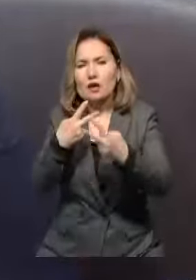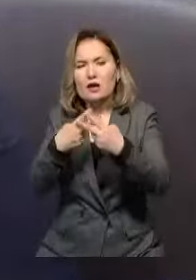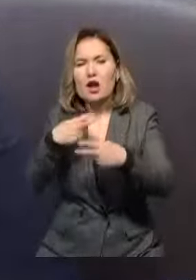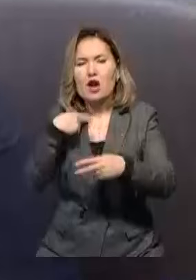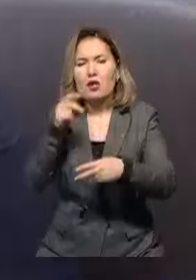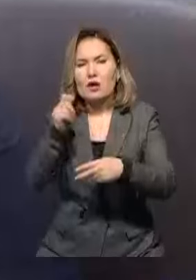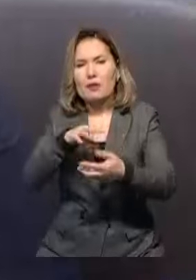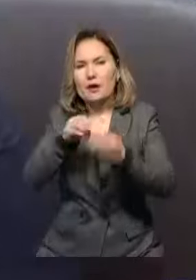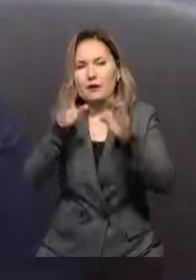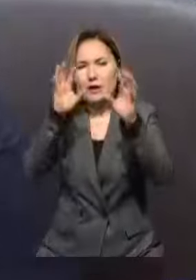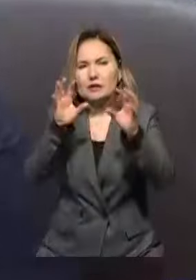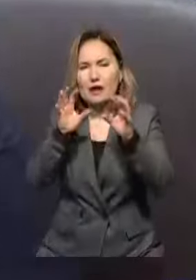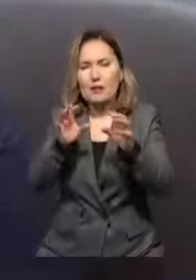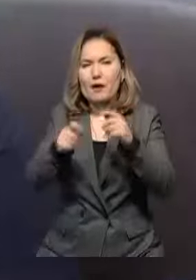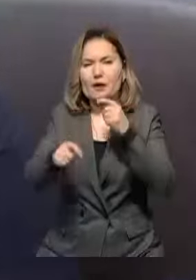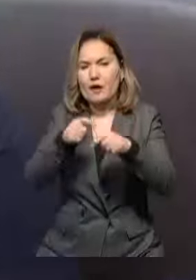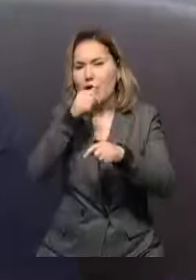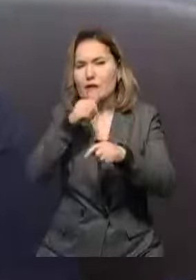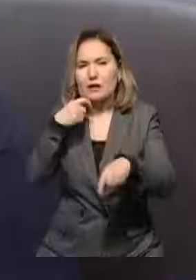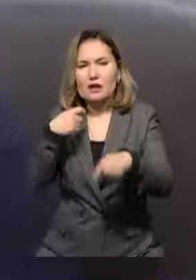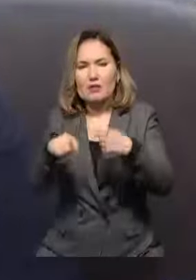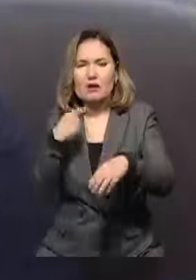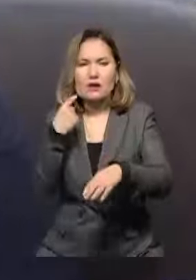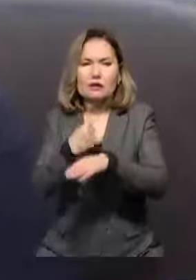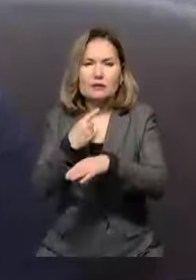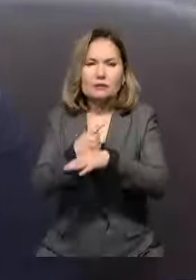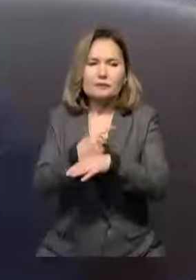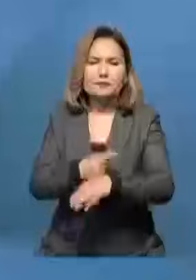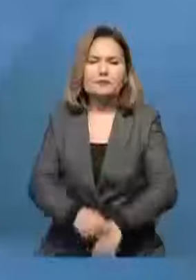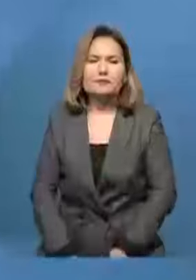сонымен бірге заңға есірткі өндірісі ұғымы енгізілетін болады.